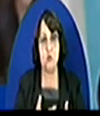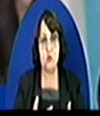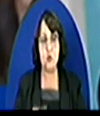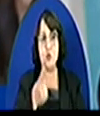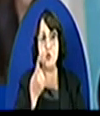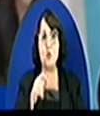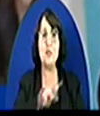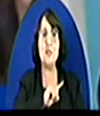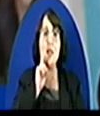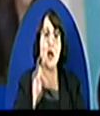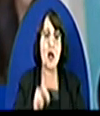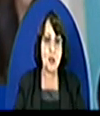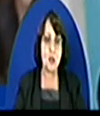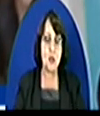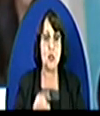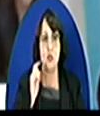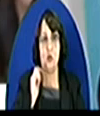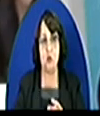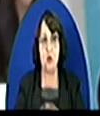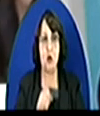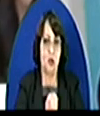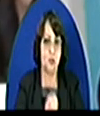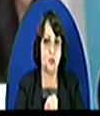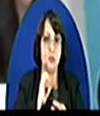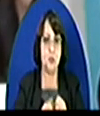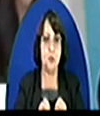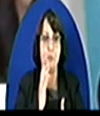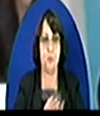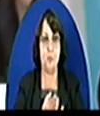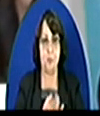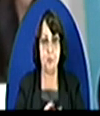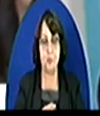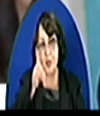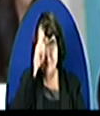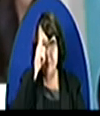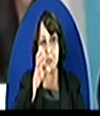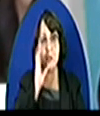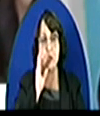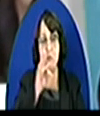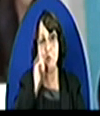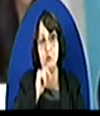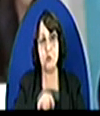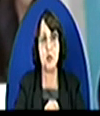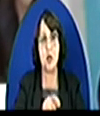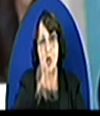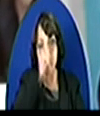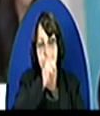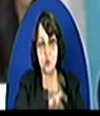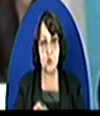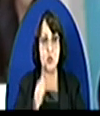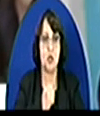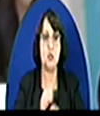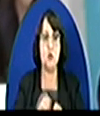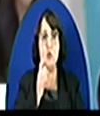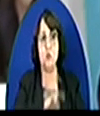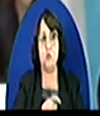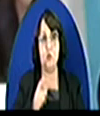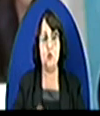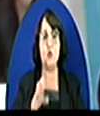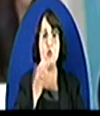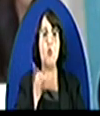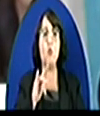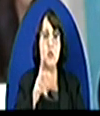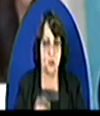зүйл залтууд үн дотор энд ажилладаг одоо эмнэлгийн салбарт ажилладаг эмч, ажилтан,